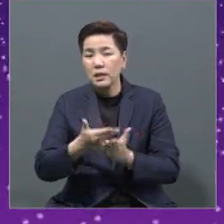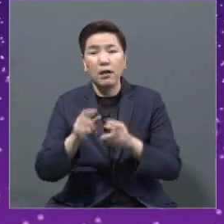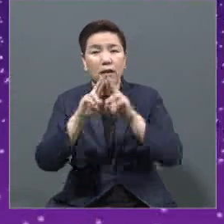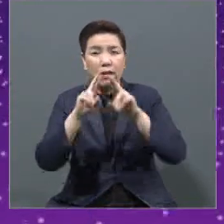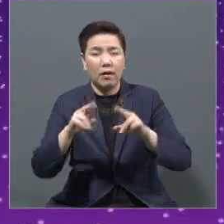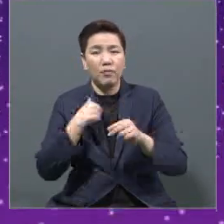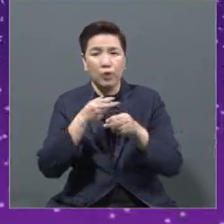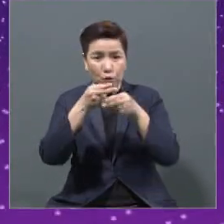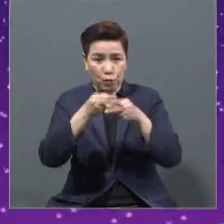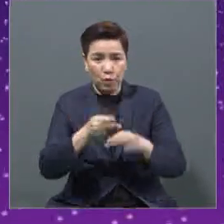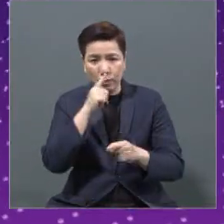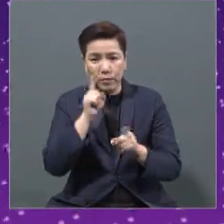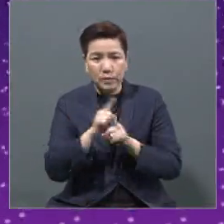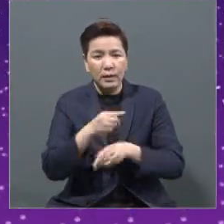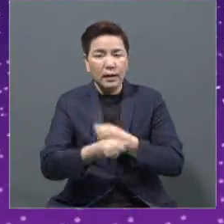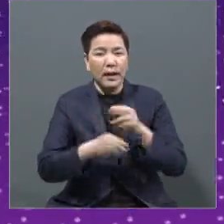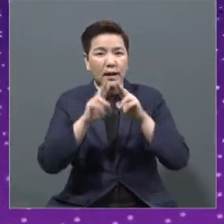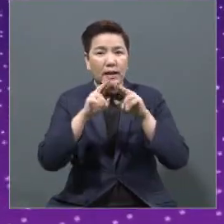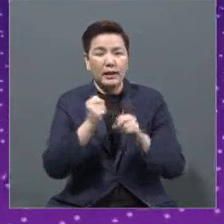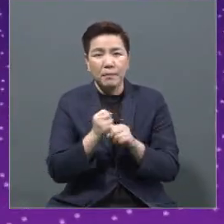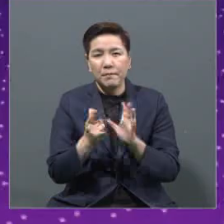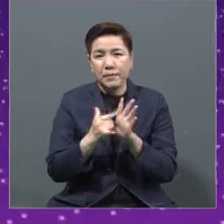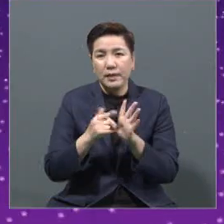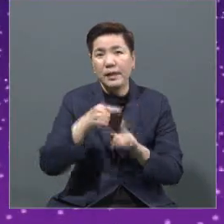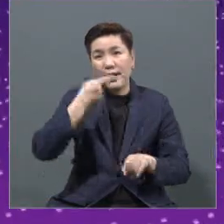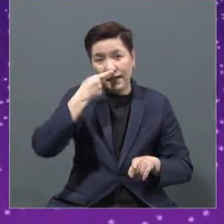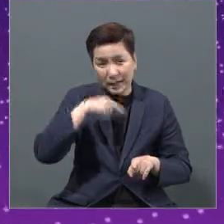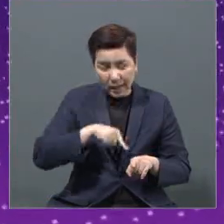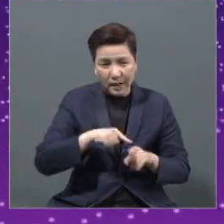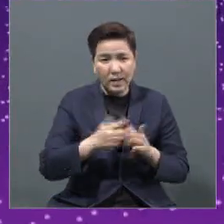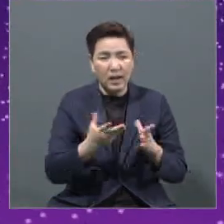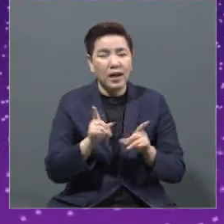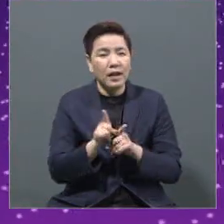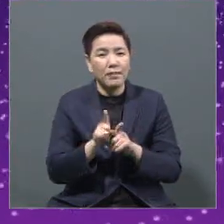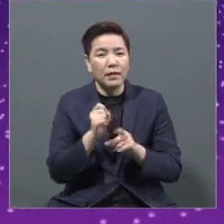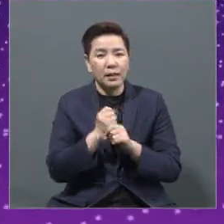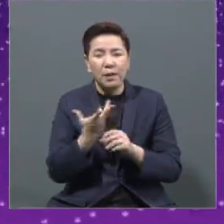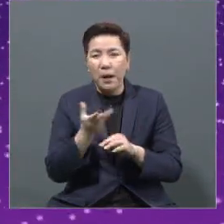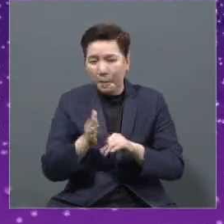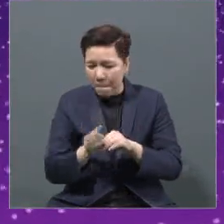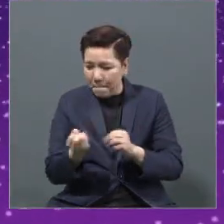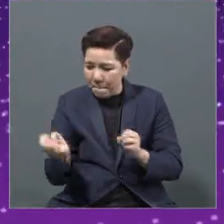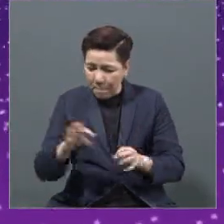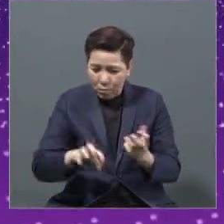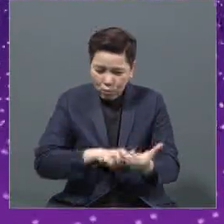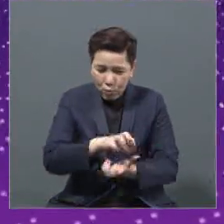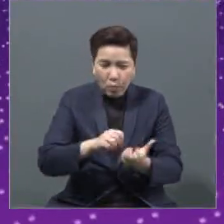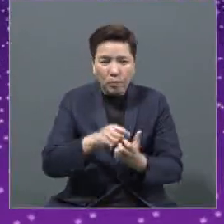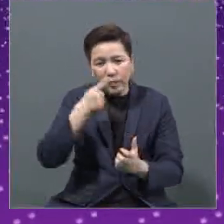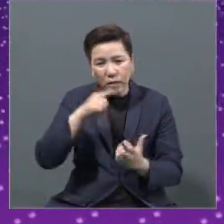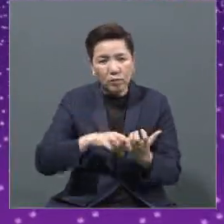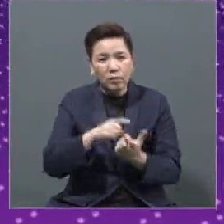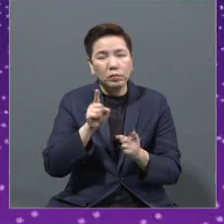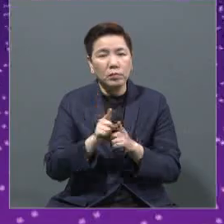เฉพาะนะเดี๋ยวนี้เป็นพวกอาหารที่ปรุงด้วยสมุนไพรนะครับหรือว่าเรื่องของเครื่องเทศน์ไงค่ะมันจะช่วยในการที่